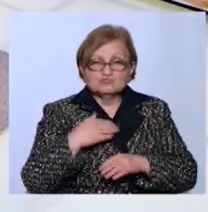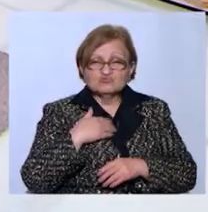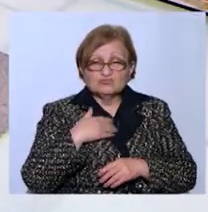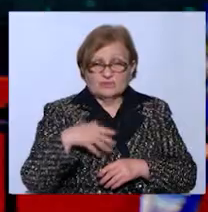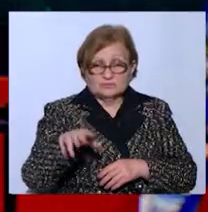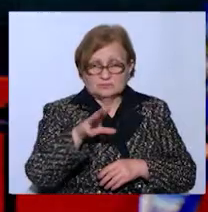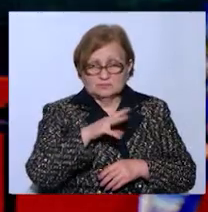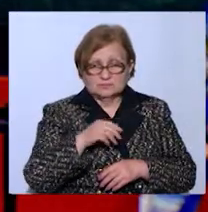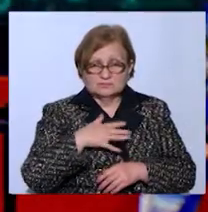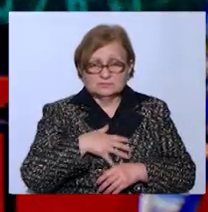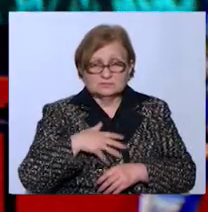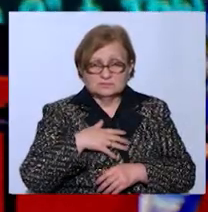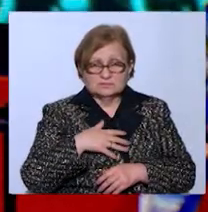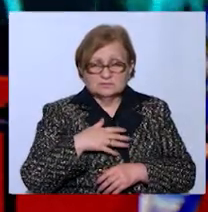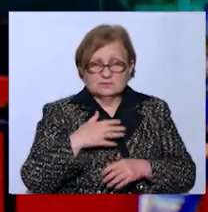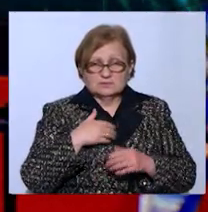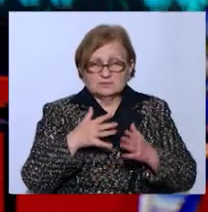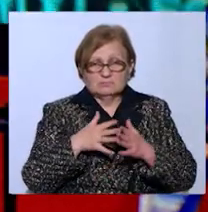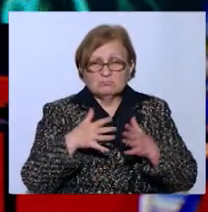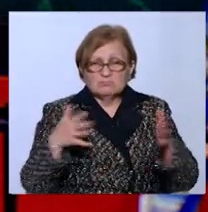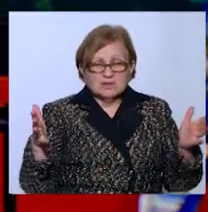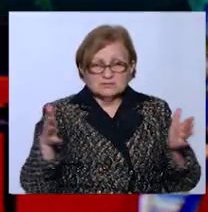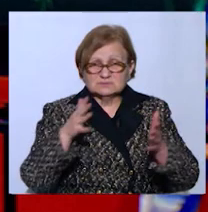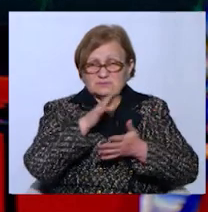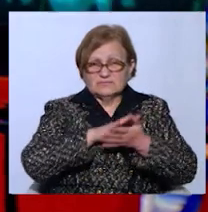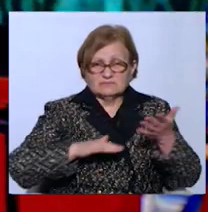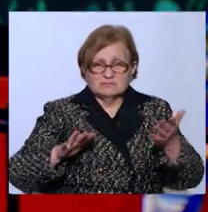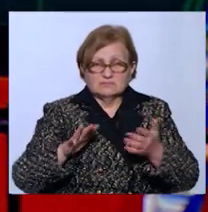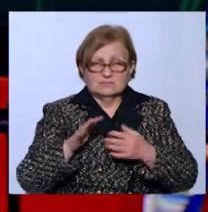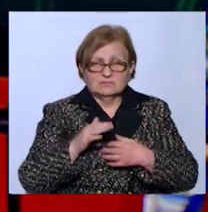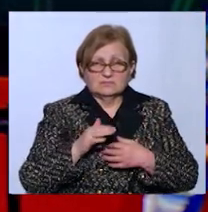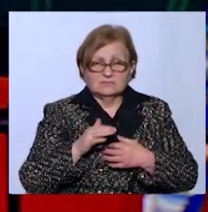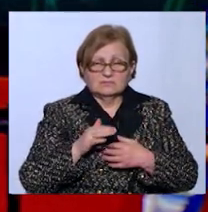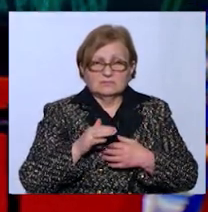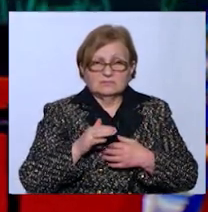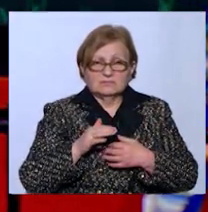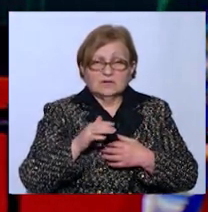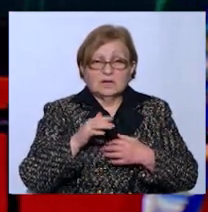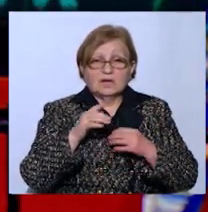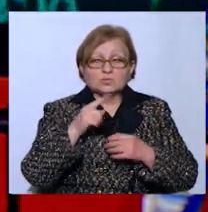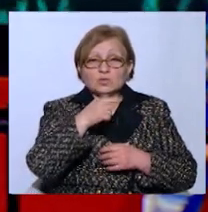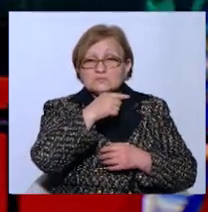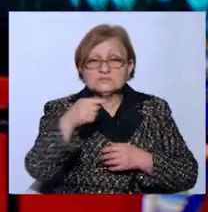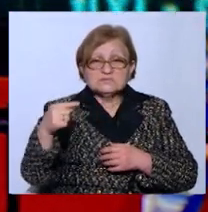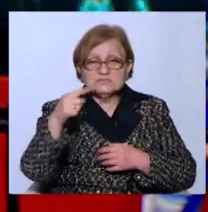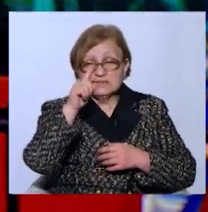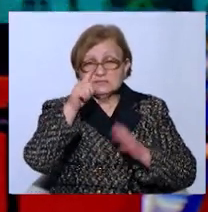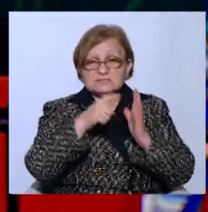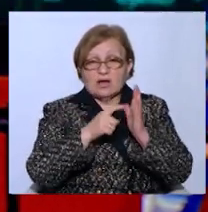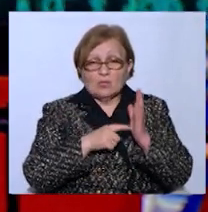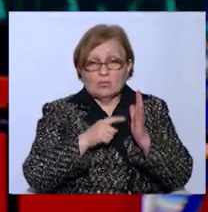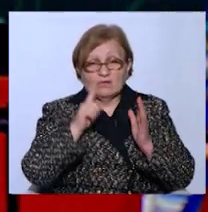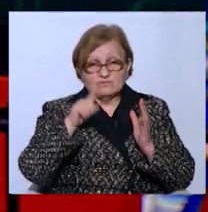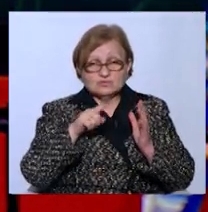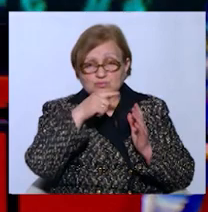სამწუხაროდ მერც ვეღარ ვაგრძელებ მე ახლა ამ ეტაპზე და რომ წილადის წილადზე გაყოფა ვიცოდეთ